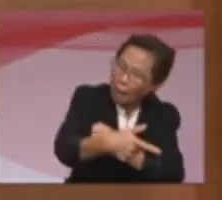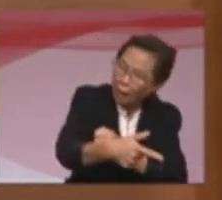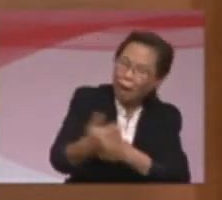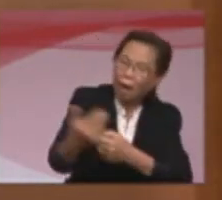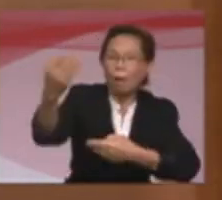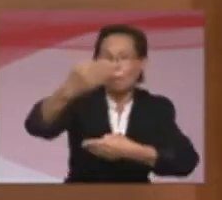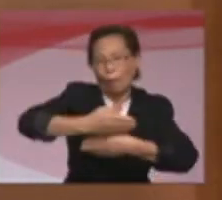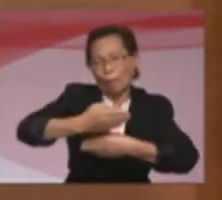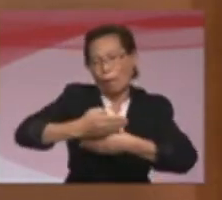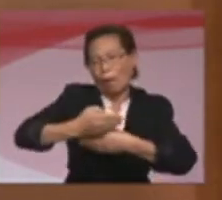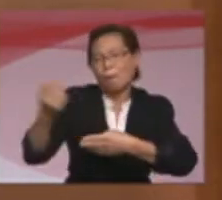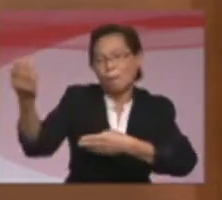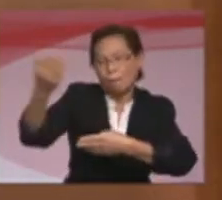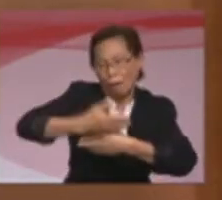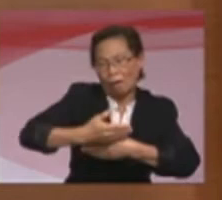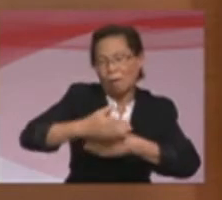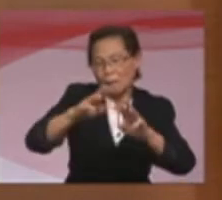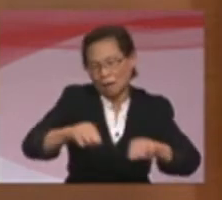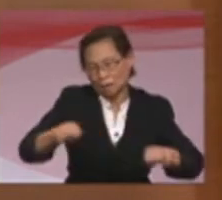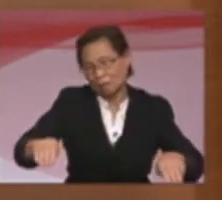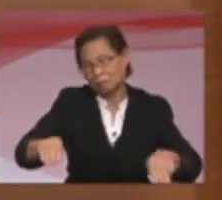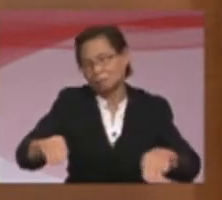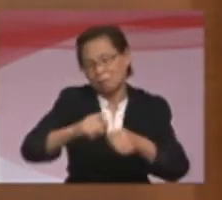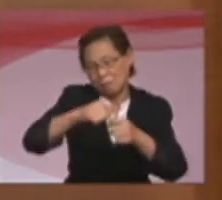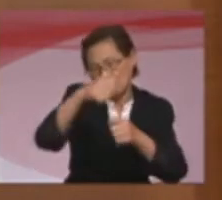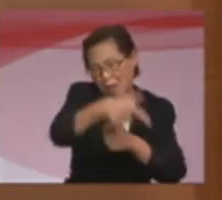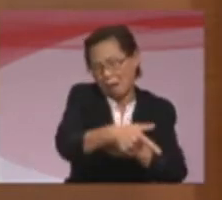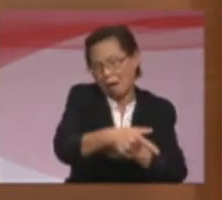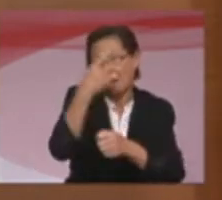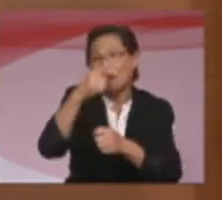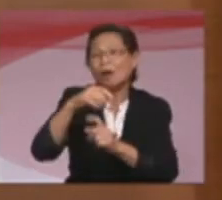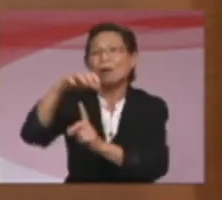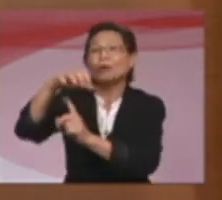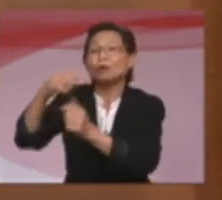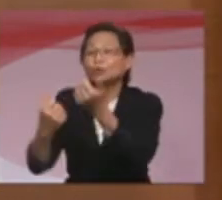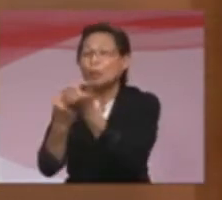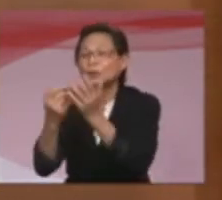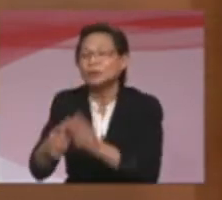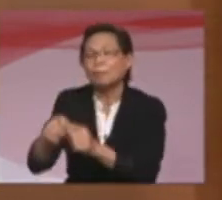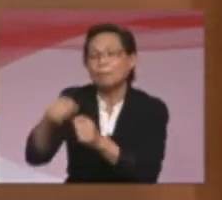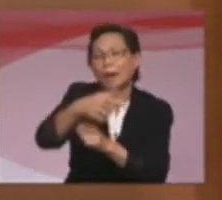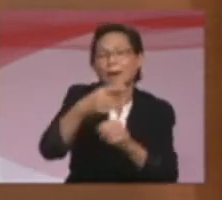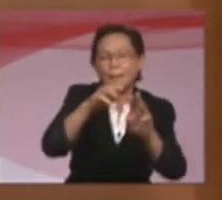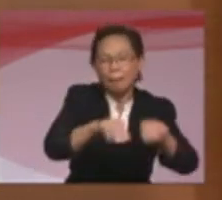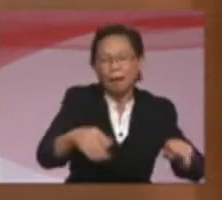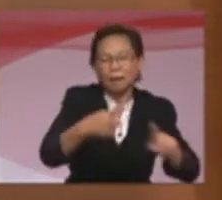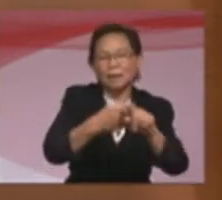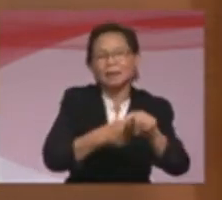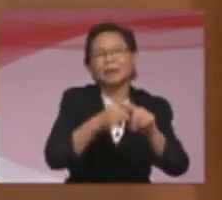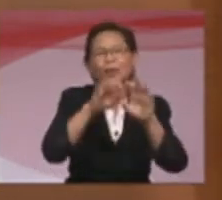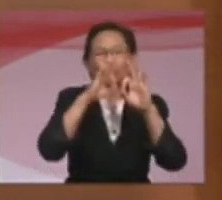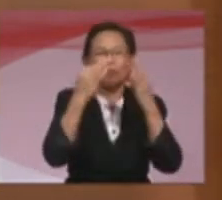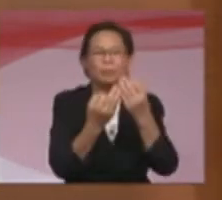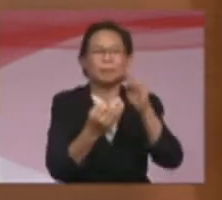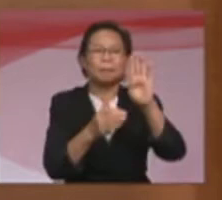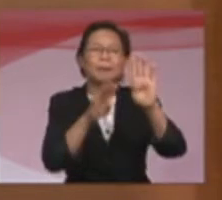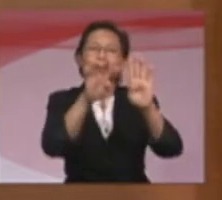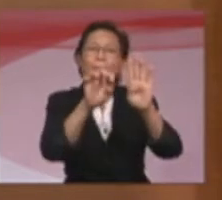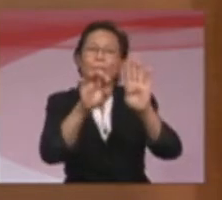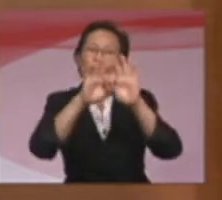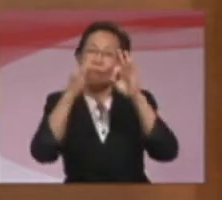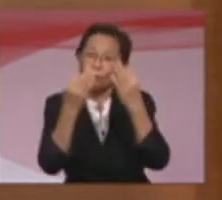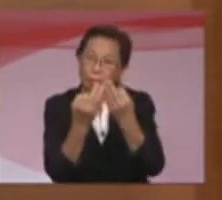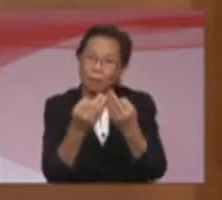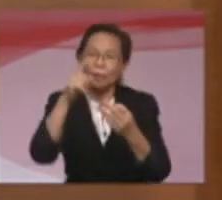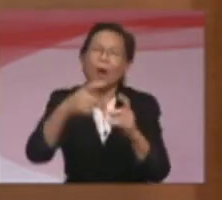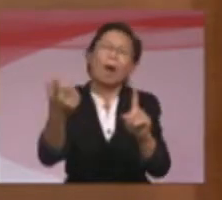kuarantin pelajar-pelajar yang terlibat, dan bagi pelajar dari keluarga B40 pula, mereka